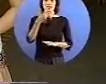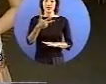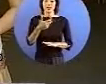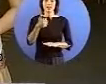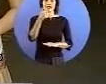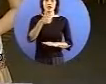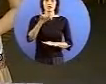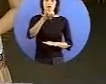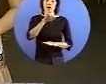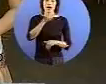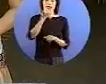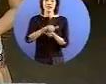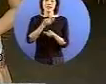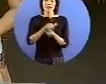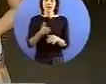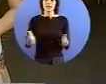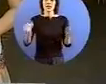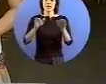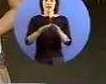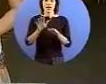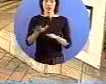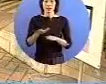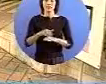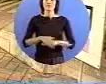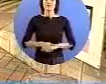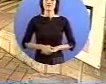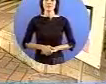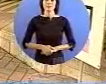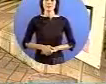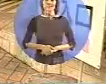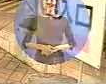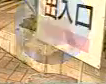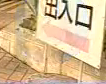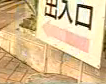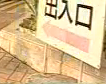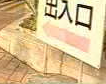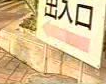市シルバー人材センターの皆さんです。